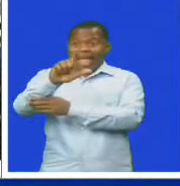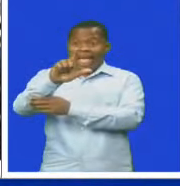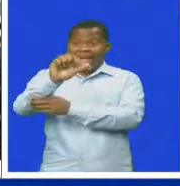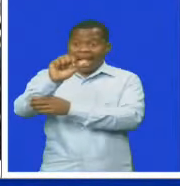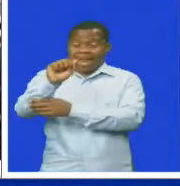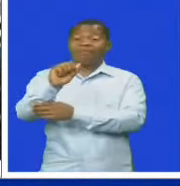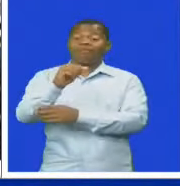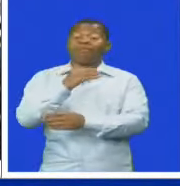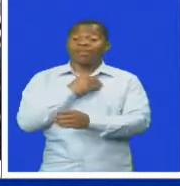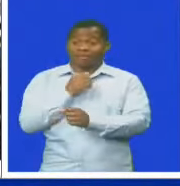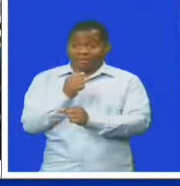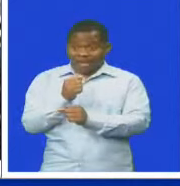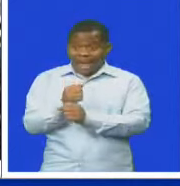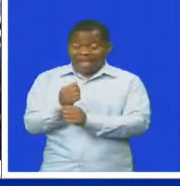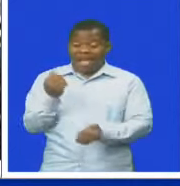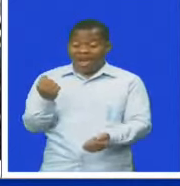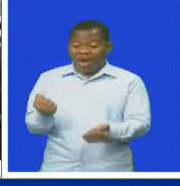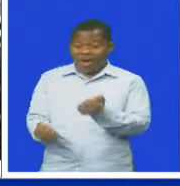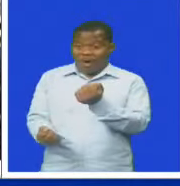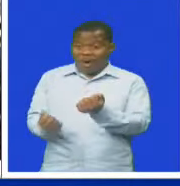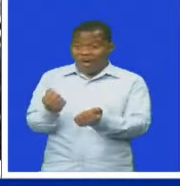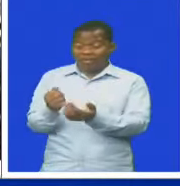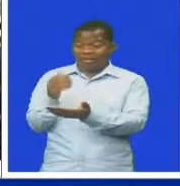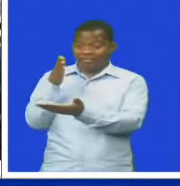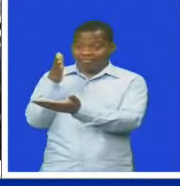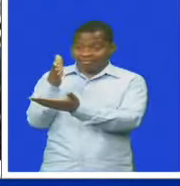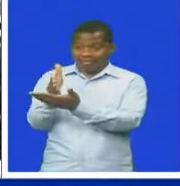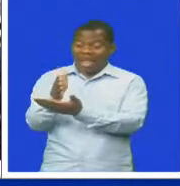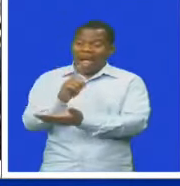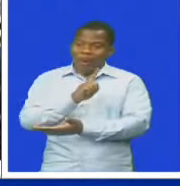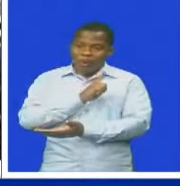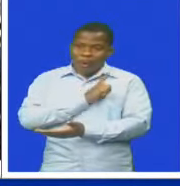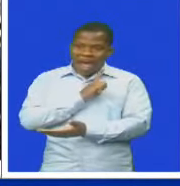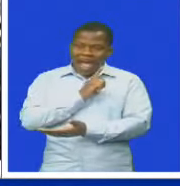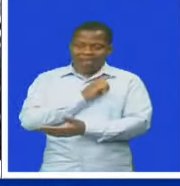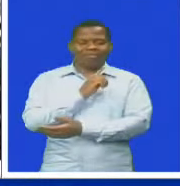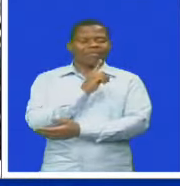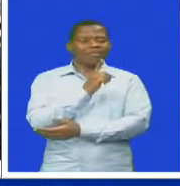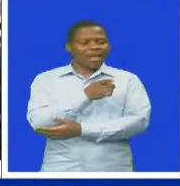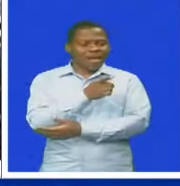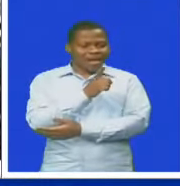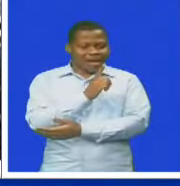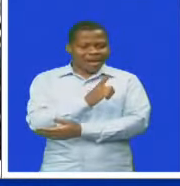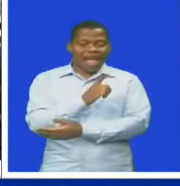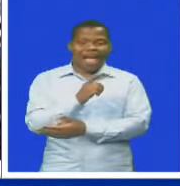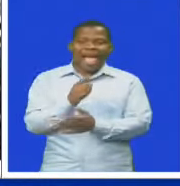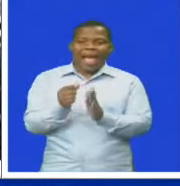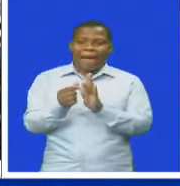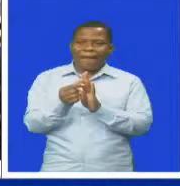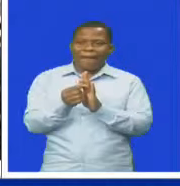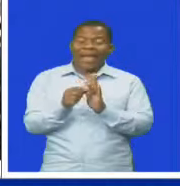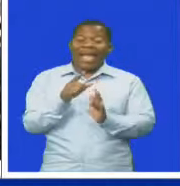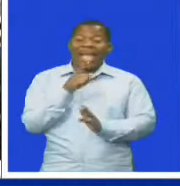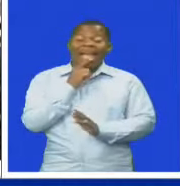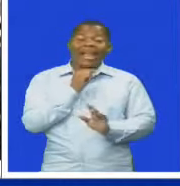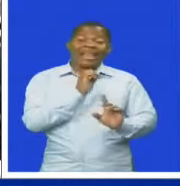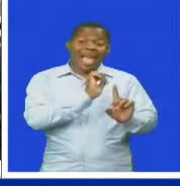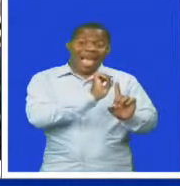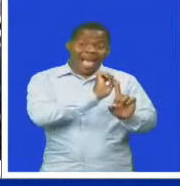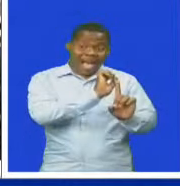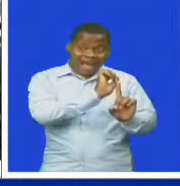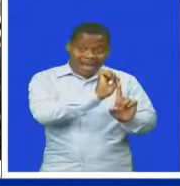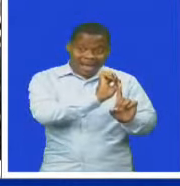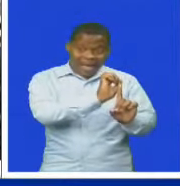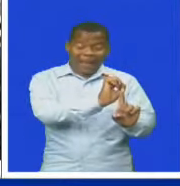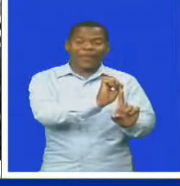ushise indvodza yakhe ngemandi labilako nonhlanhla uvele nemmeli wakhe phambi kwamanje icolile ncumalo lombuyisele